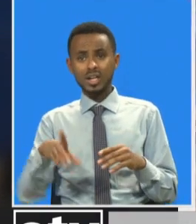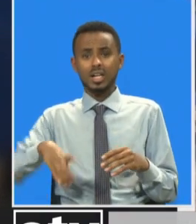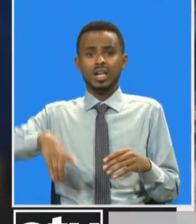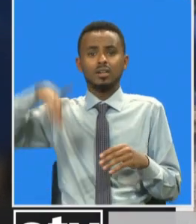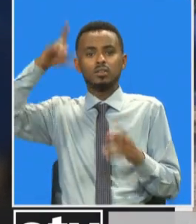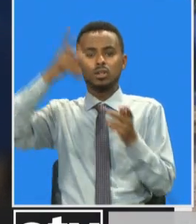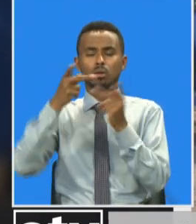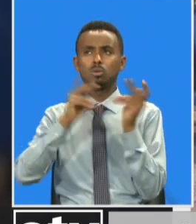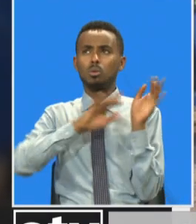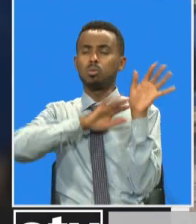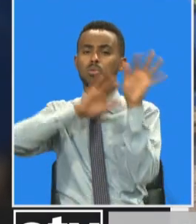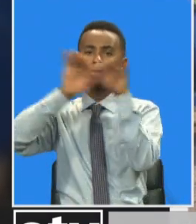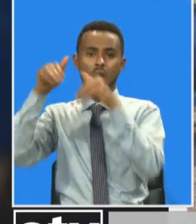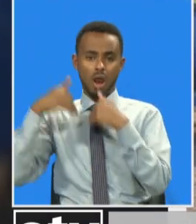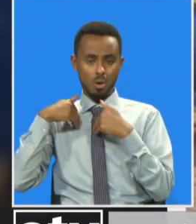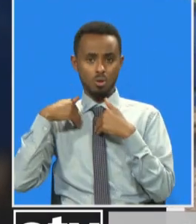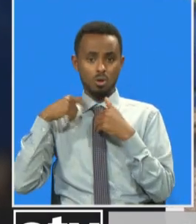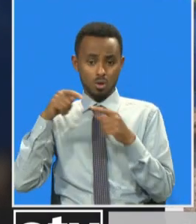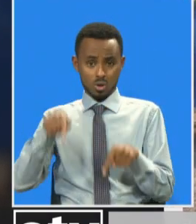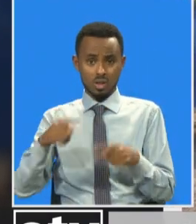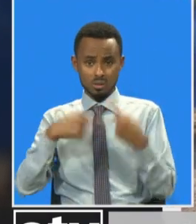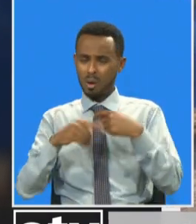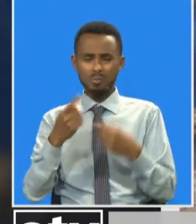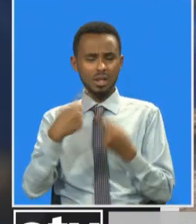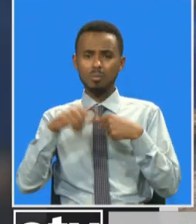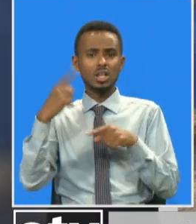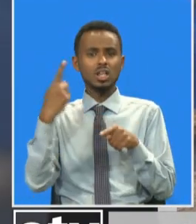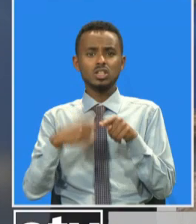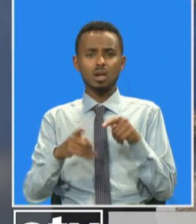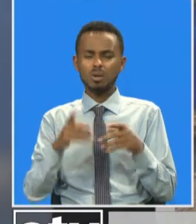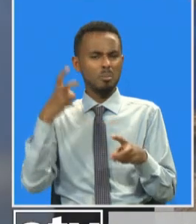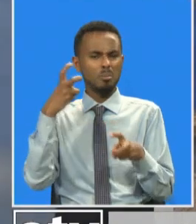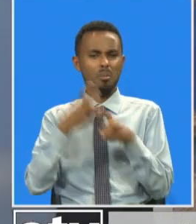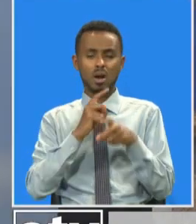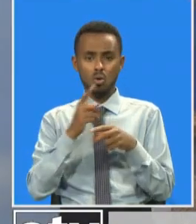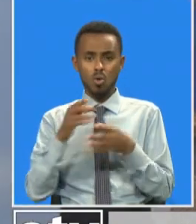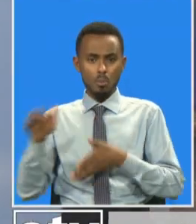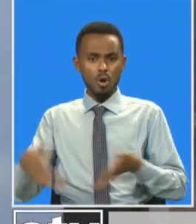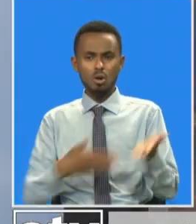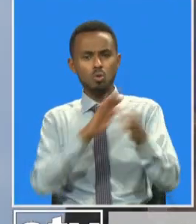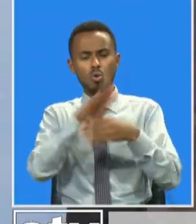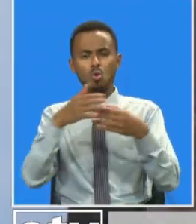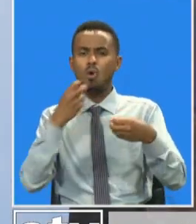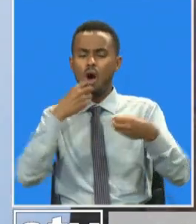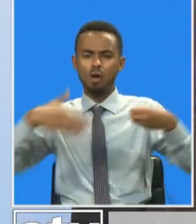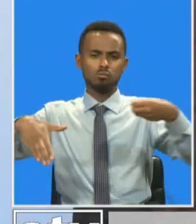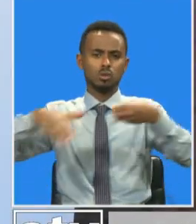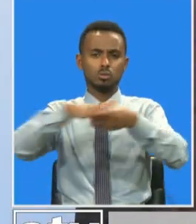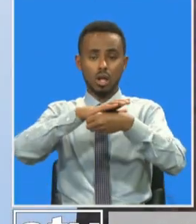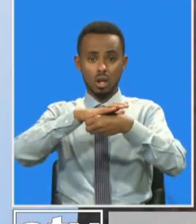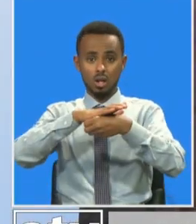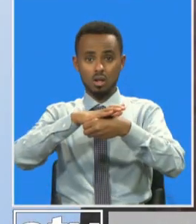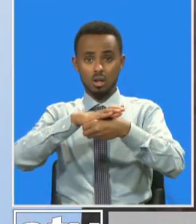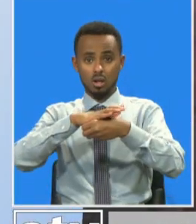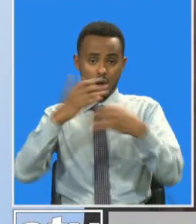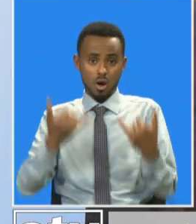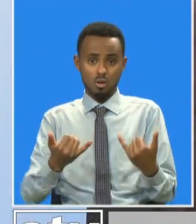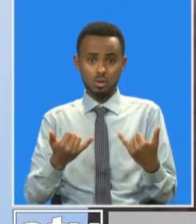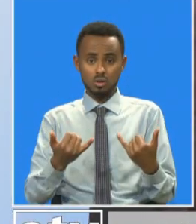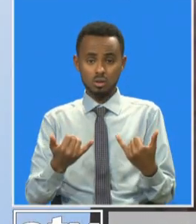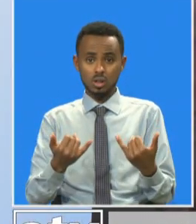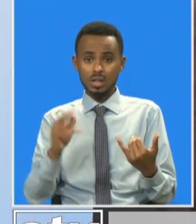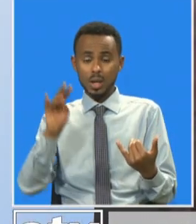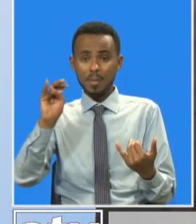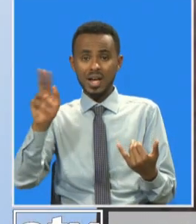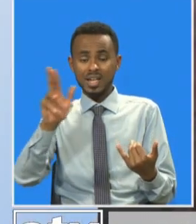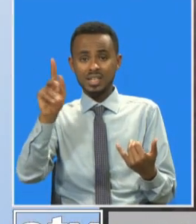ቦታ ላይ ነው ተግላላ ያለው እና ወደዚህም ማምጣት ራሱ በጣም ከባድ ነው። መንገዱ ሁሉ ሞልቷል። እና እዚ